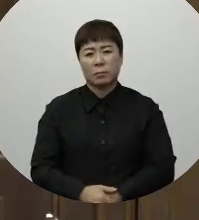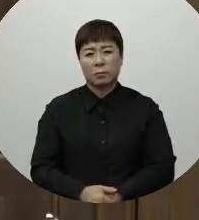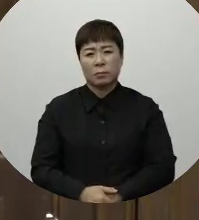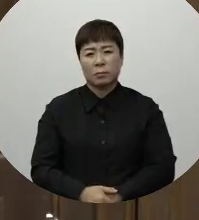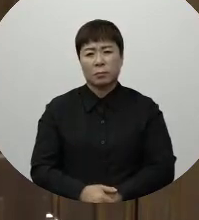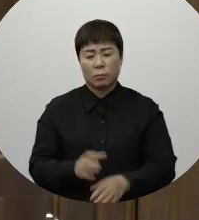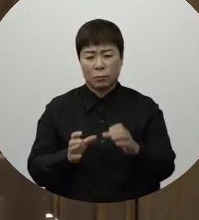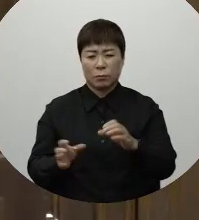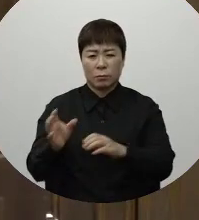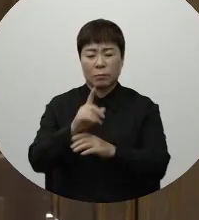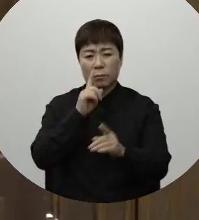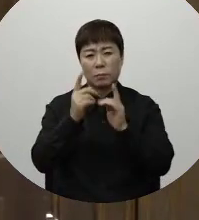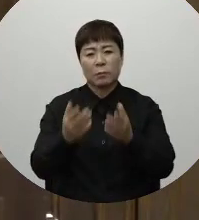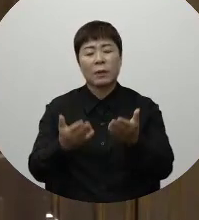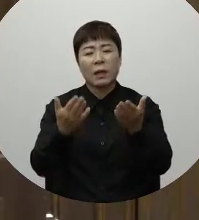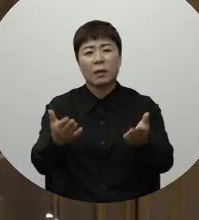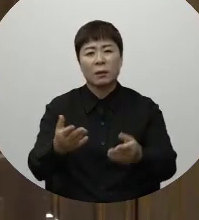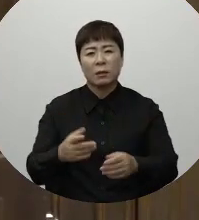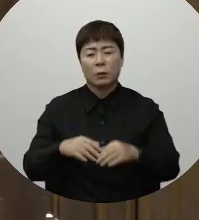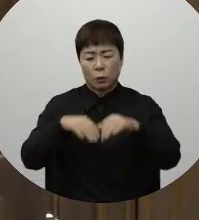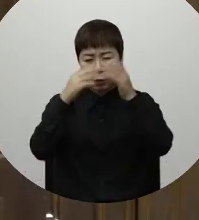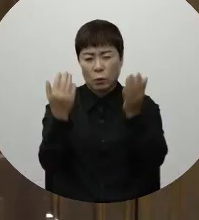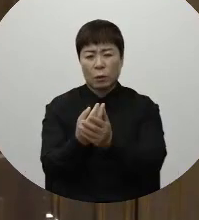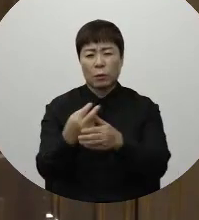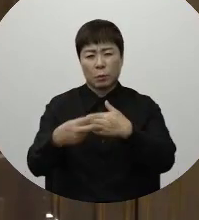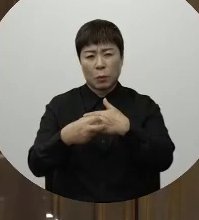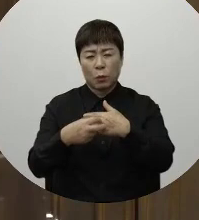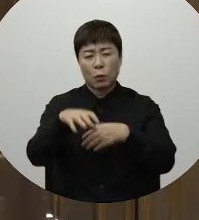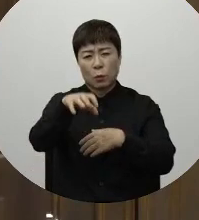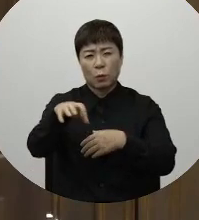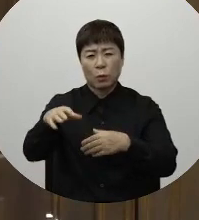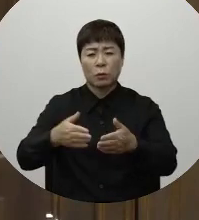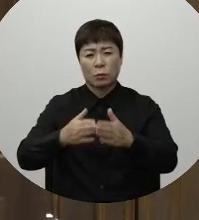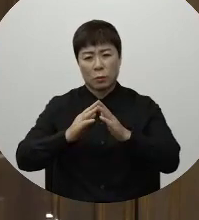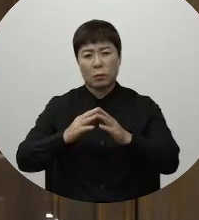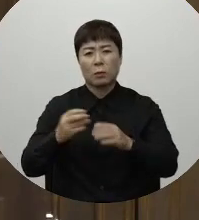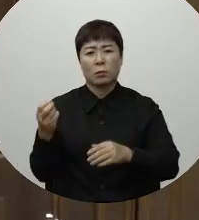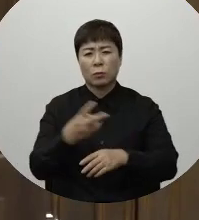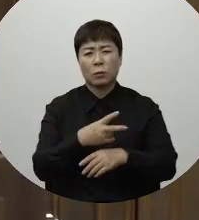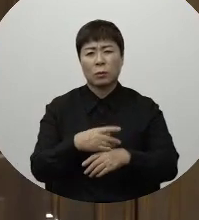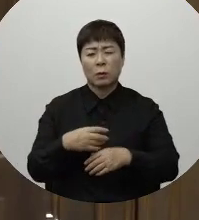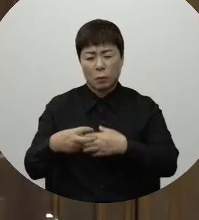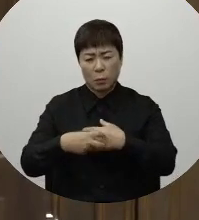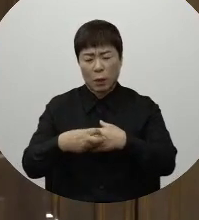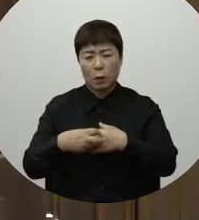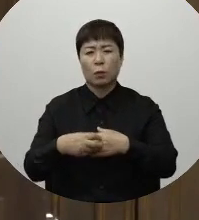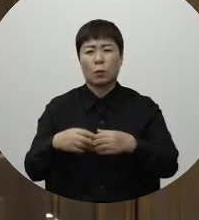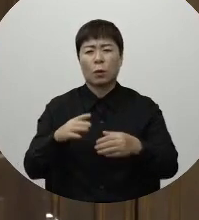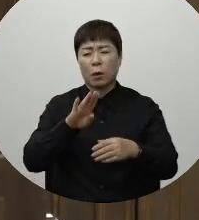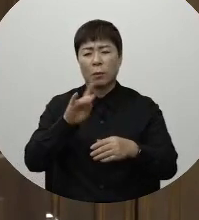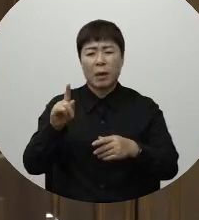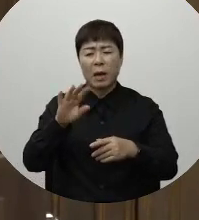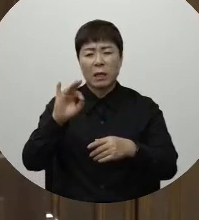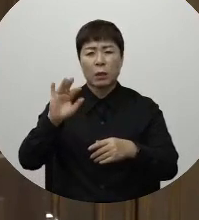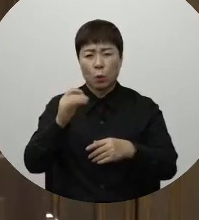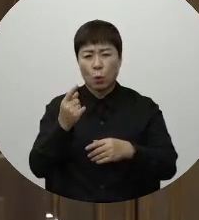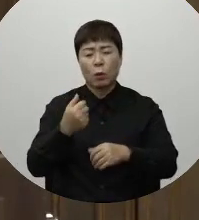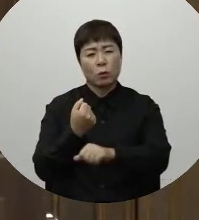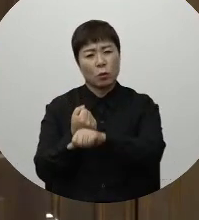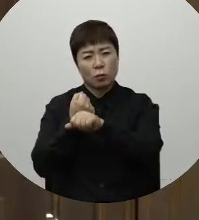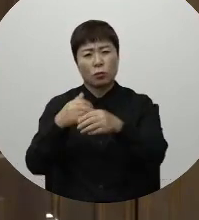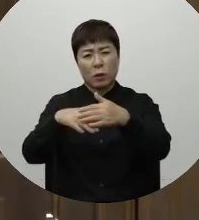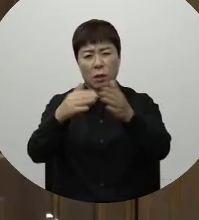추가적으로 말씀드리자면 상급종합병원의 유치와 설립뿐만 아니라 의학, 바이오 등 R&D 연구단지를